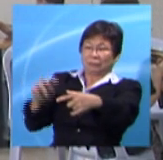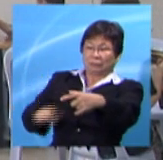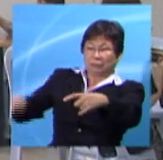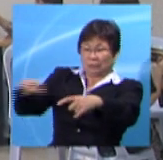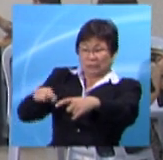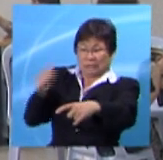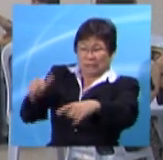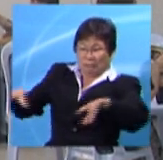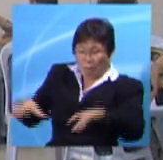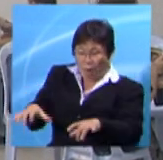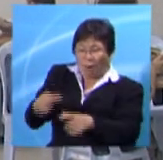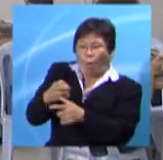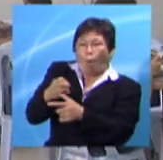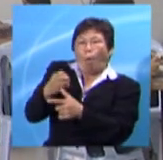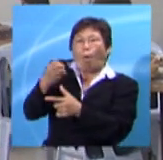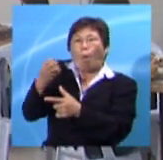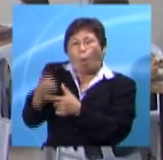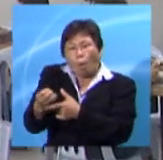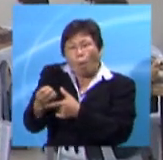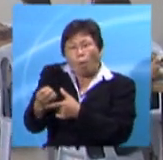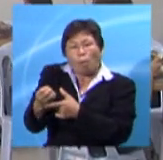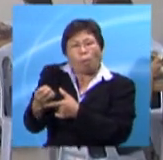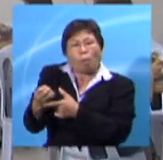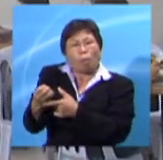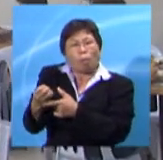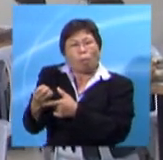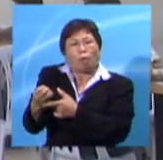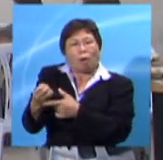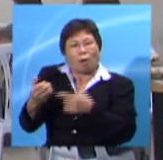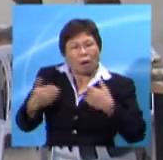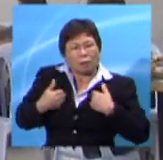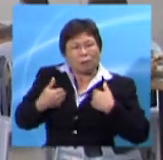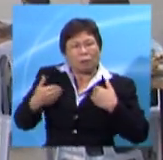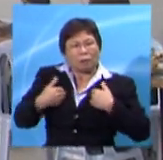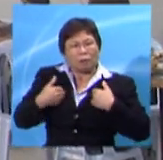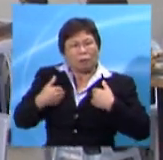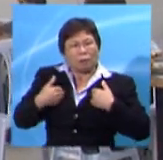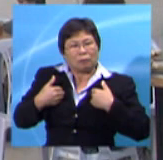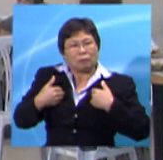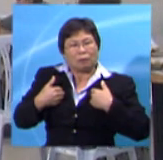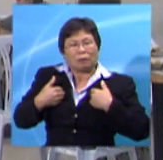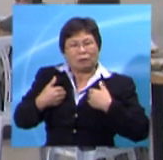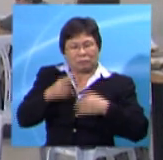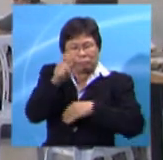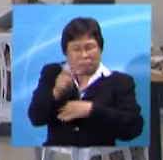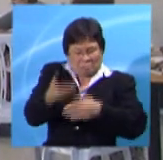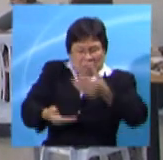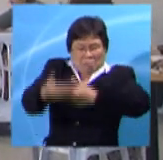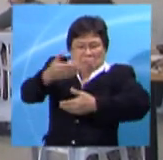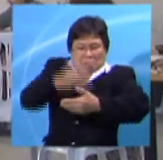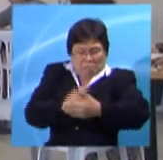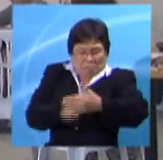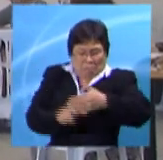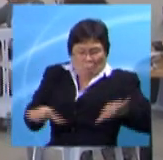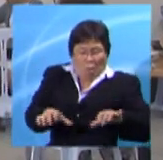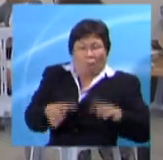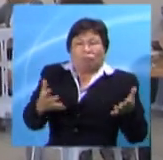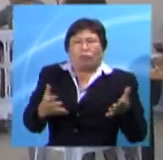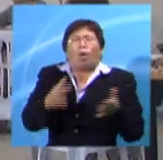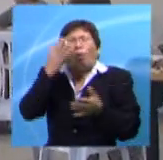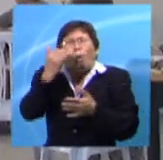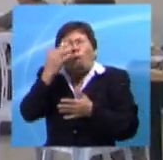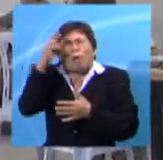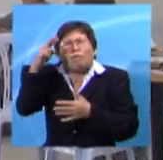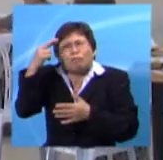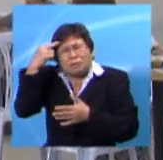sendiri buat is it ada dalang sebalik all this What is the reason